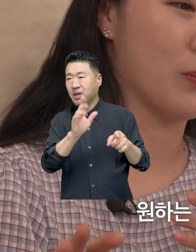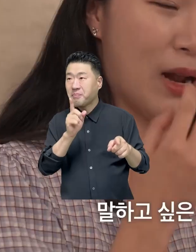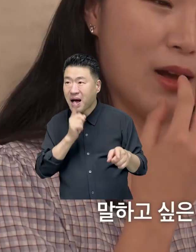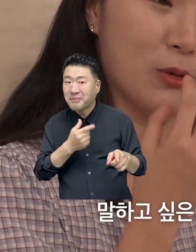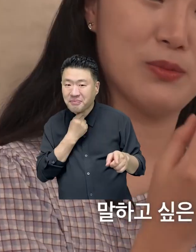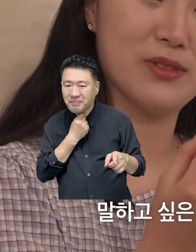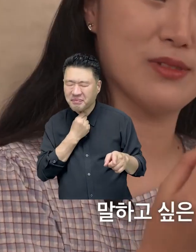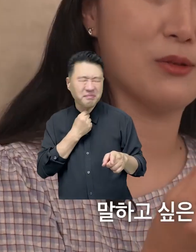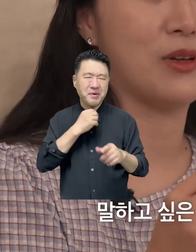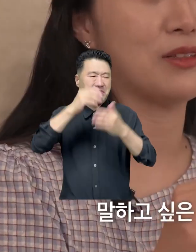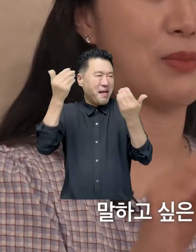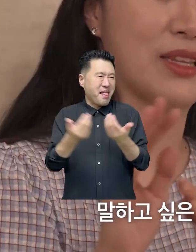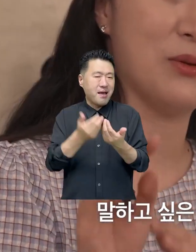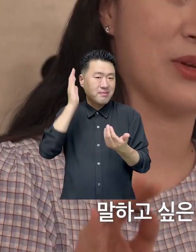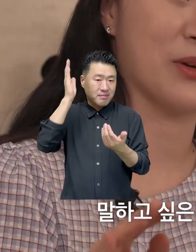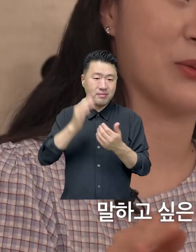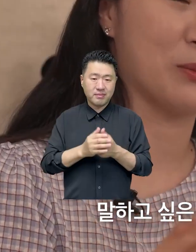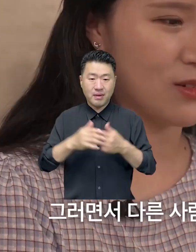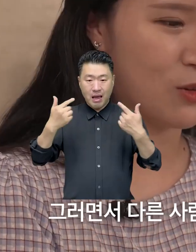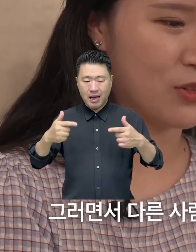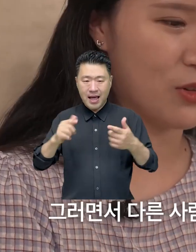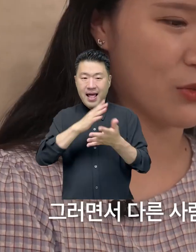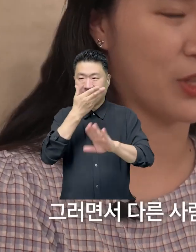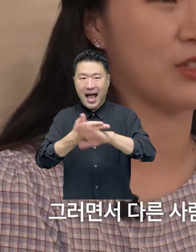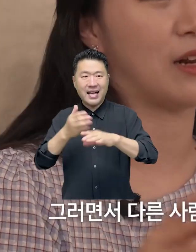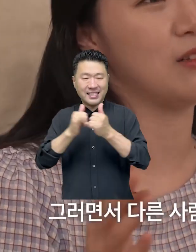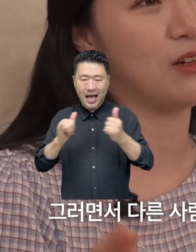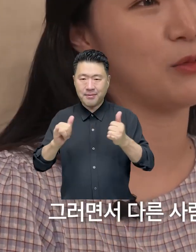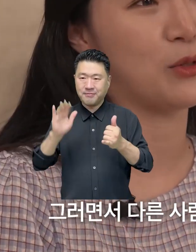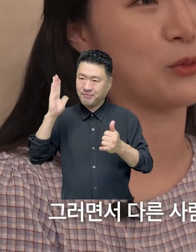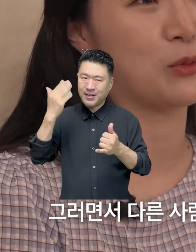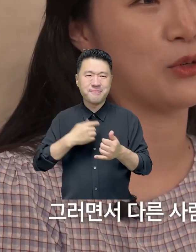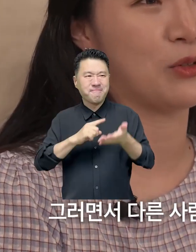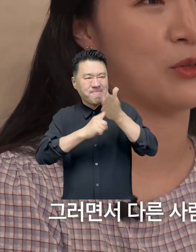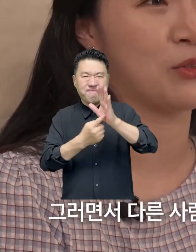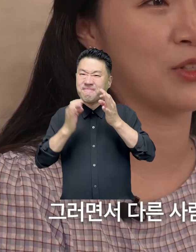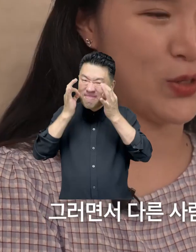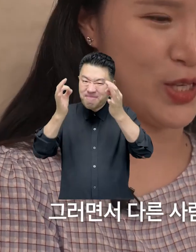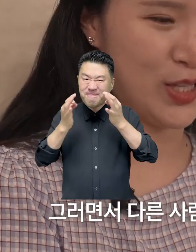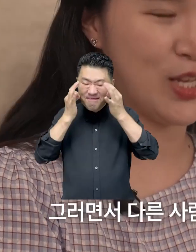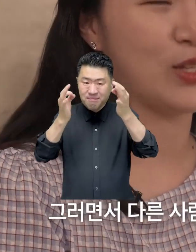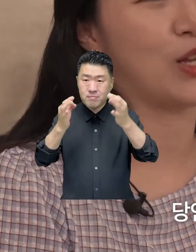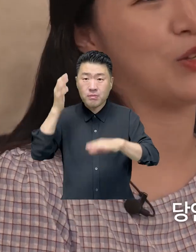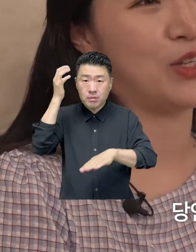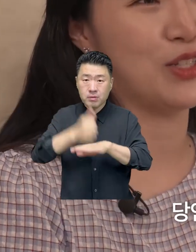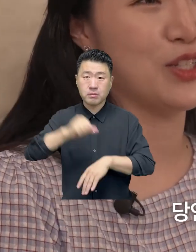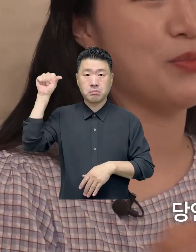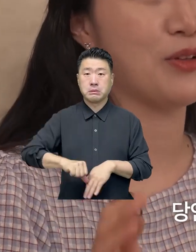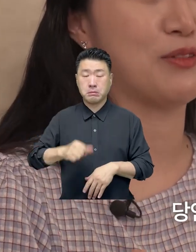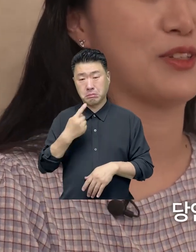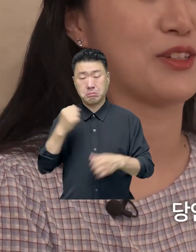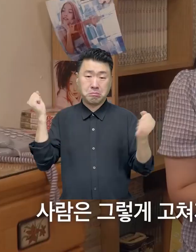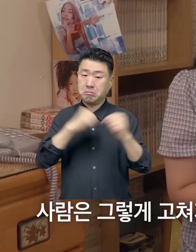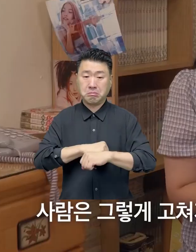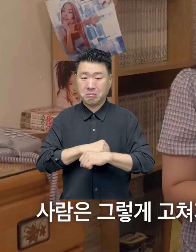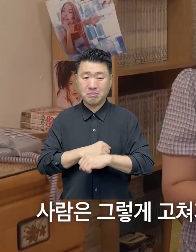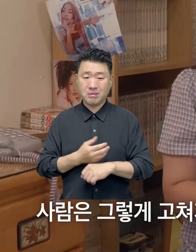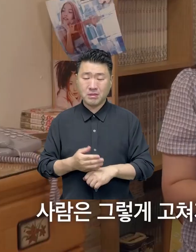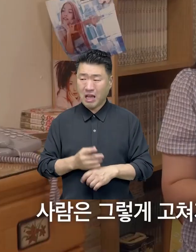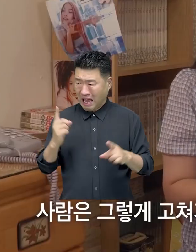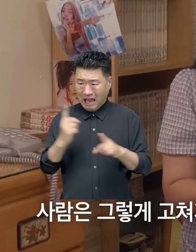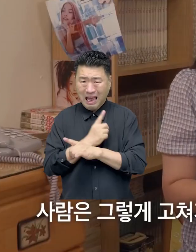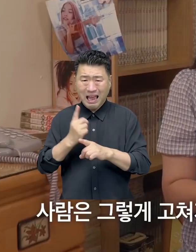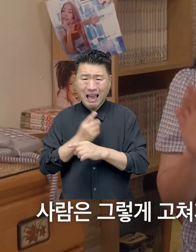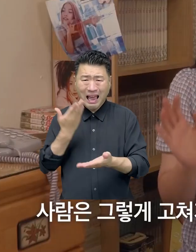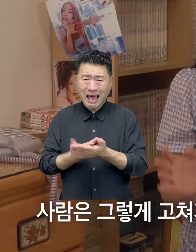않고 말하고 싶은 거에 항상 반대로 얘기하고 그러면서 굉장히 다른 사람이 되려고 노력했던 적이 있는데 당연히 실패했습니다. 사람은